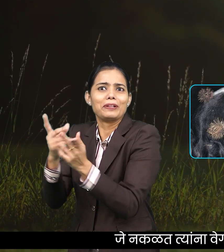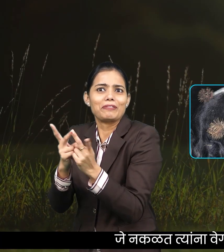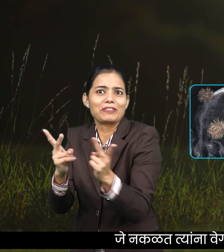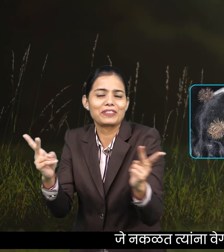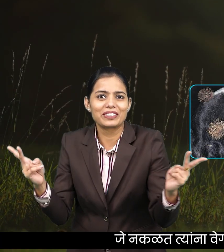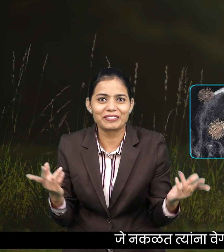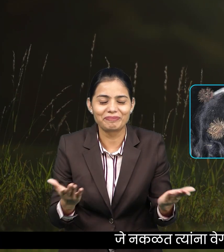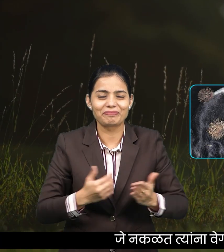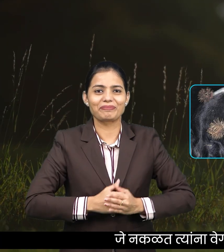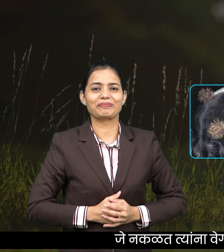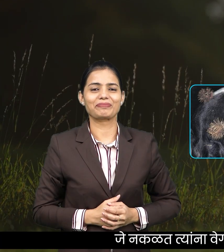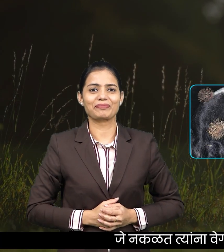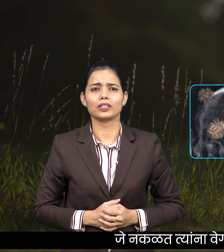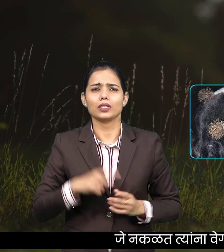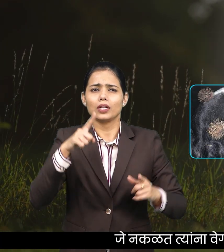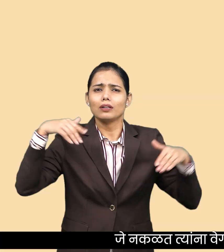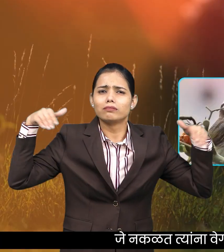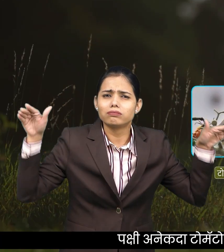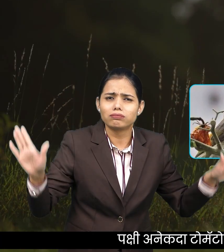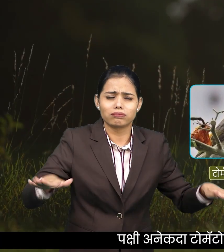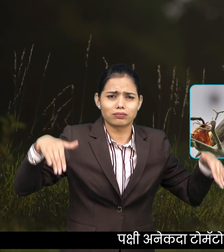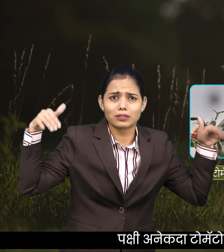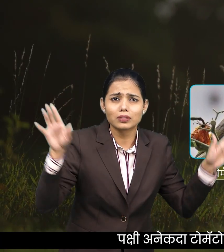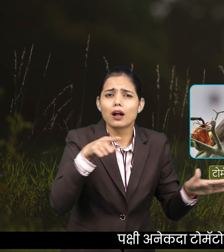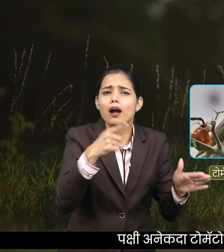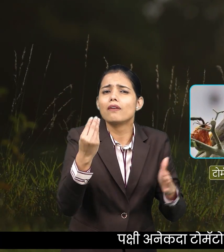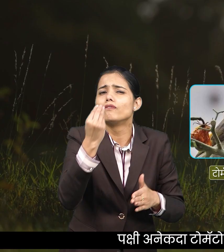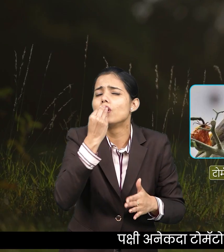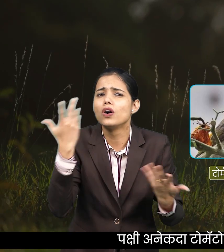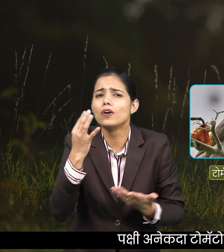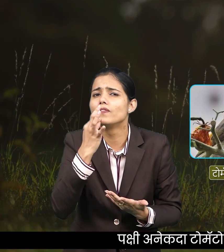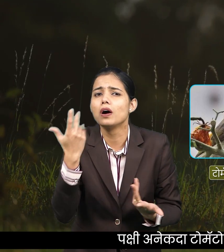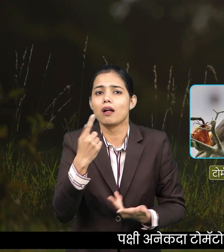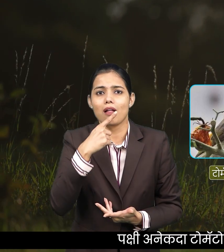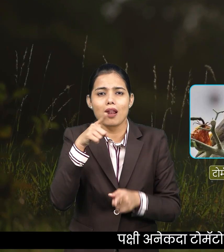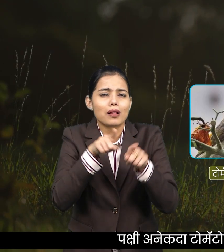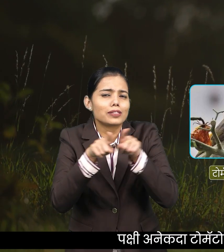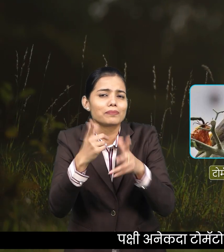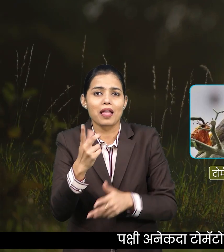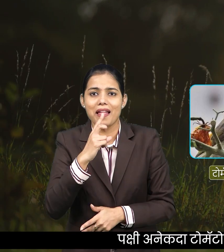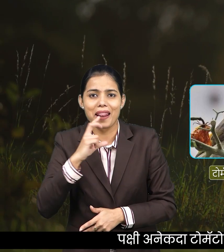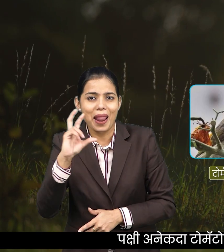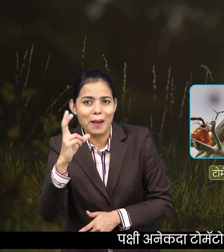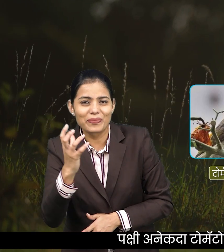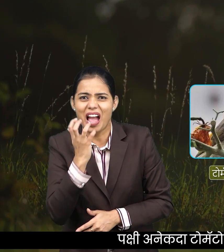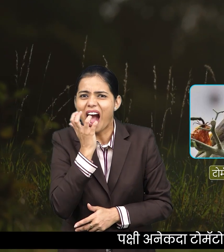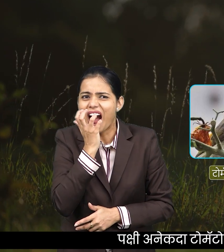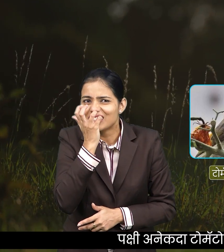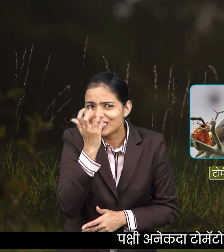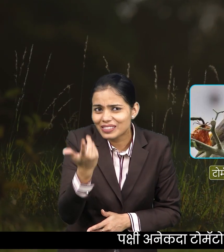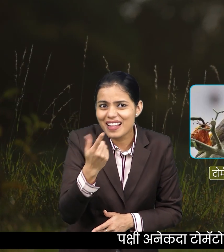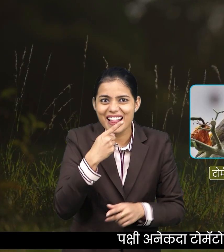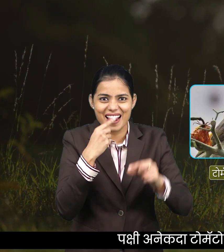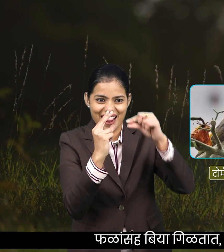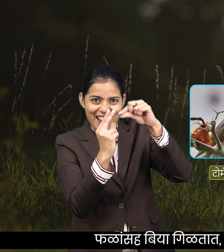वेगवेगळ्या ठिकाणी घेऊन जातात. पक्षी अनेकदा टोमॅटो किंवा पेरू सारखी